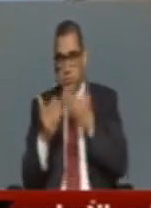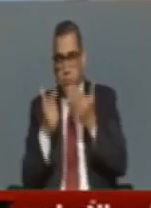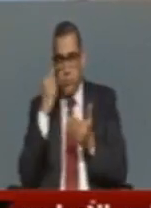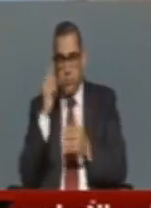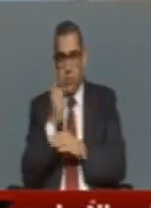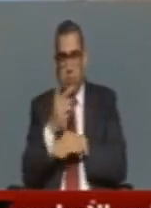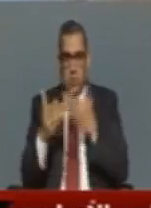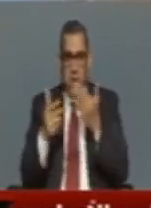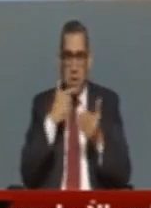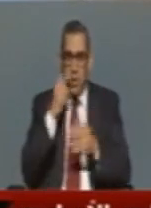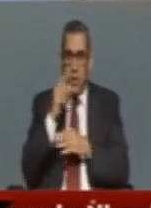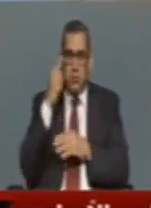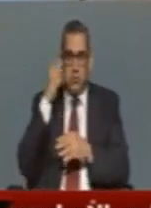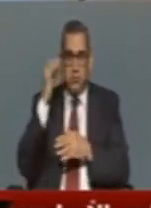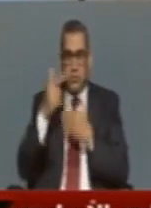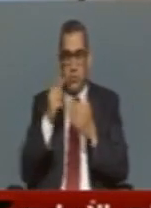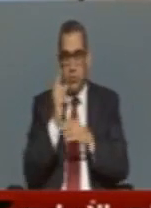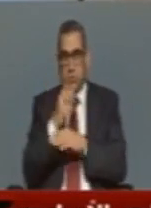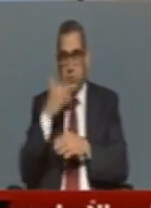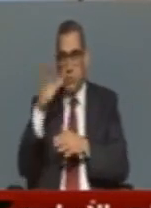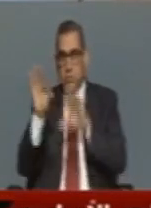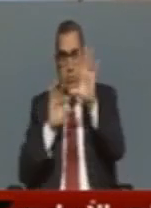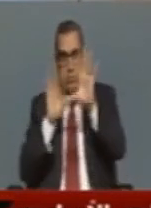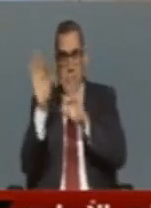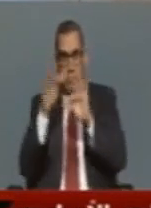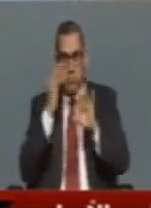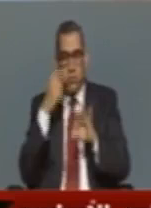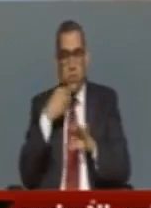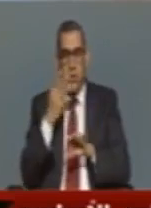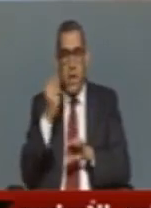لمصدر المعلومات، ولازم يبقى متفتح الذهن في هذا